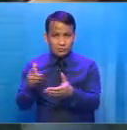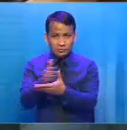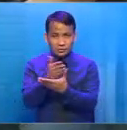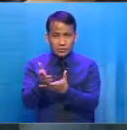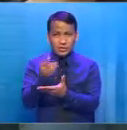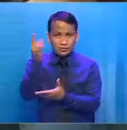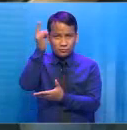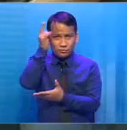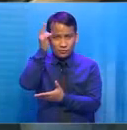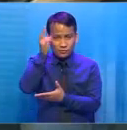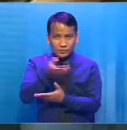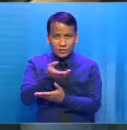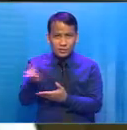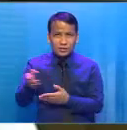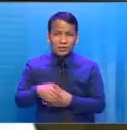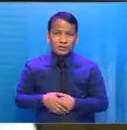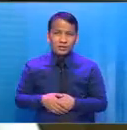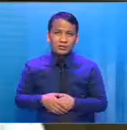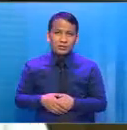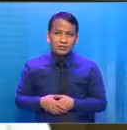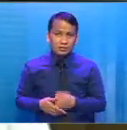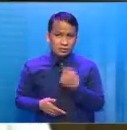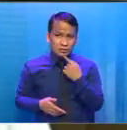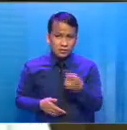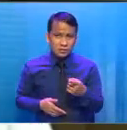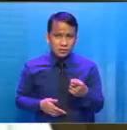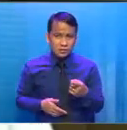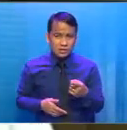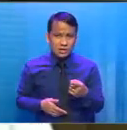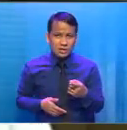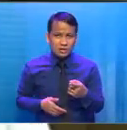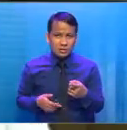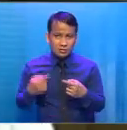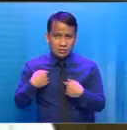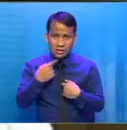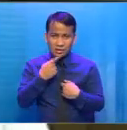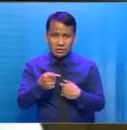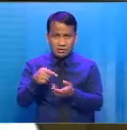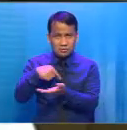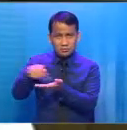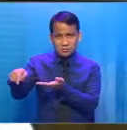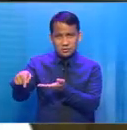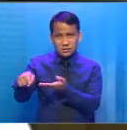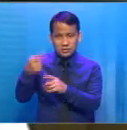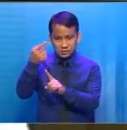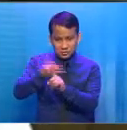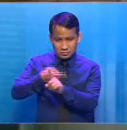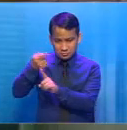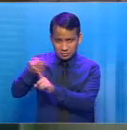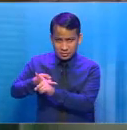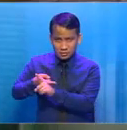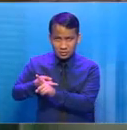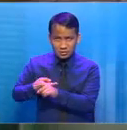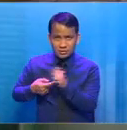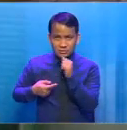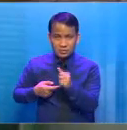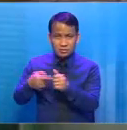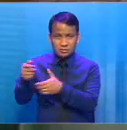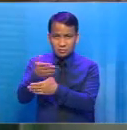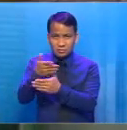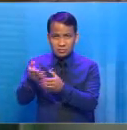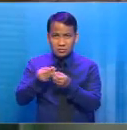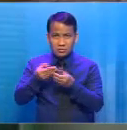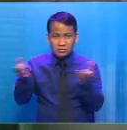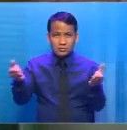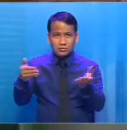kanyang wifi. Ang katwiran ko po, magbabayad din naman ako ng monthly. Bakit hindi ko ibahagi